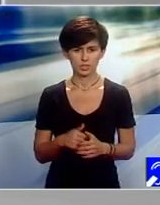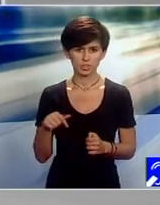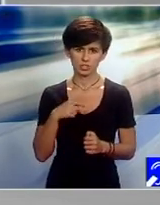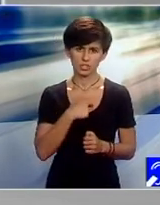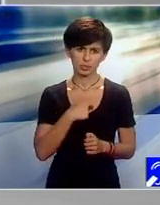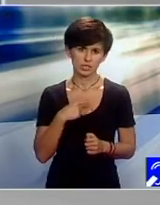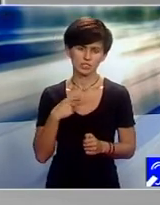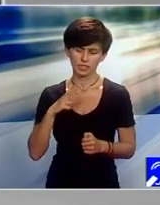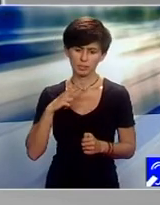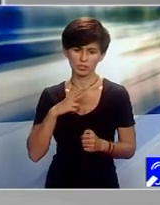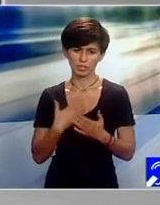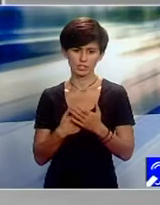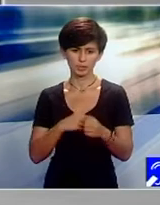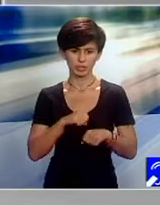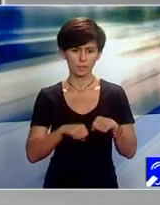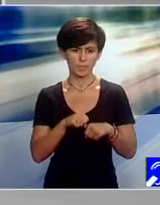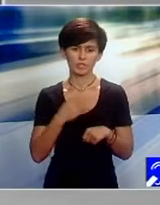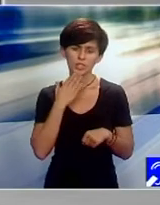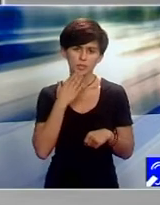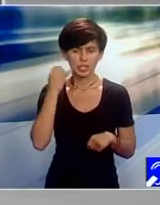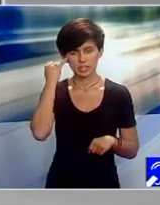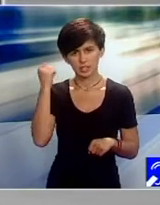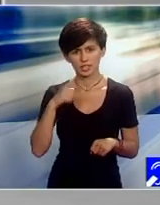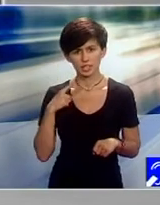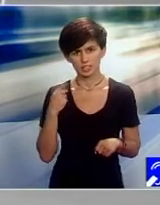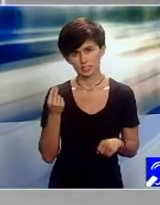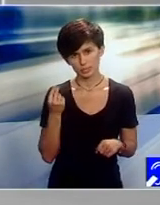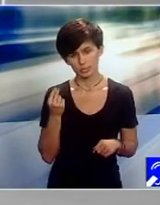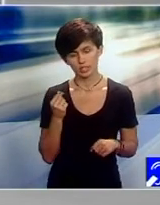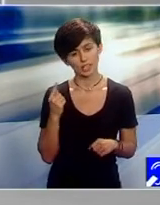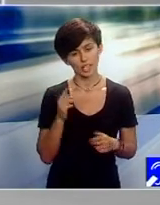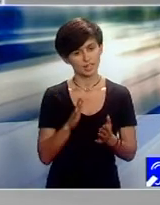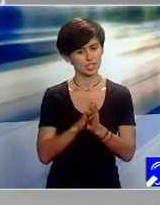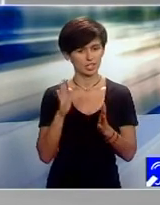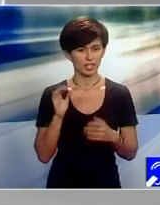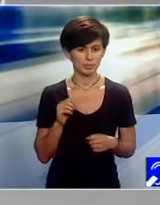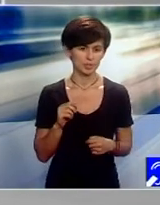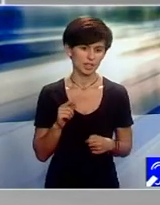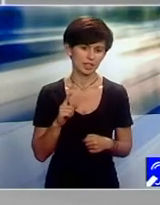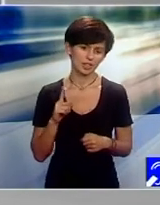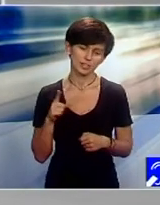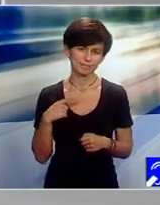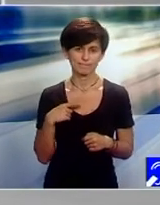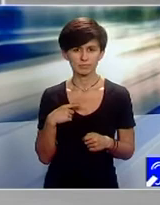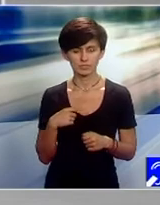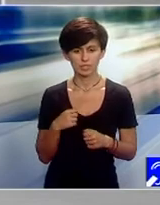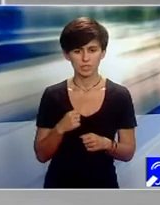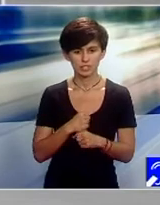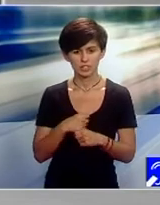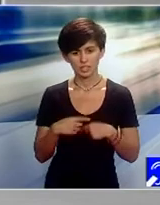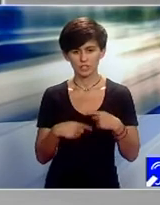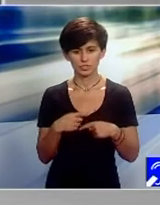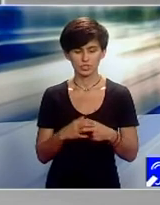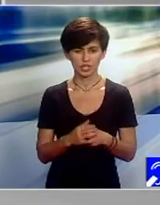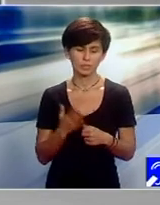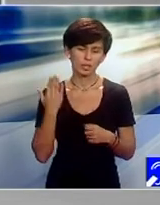pentru bicicliști. Așa că, din păcate, ideea este bună, dar aplicarea este... Intenția a fost bună, doar că în practică nu funcționează chiar așa cum v-ați dorit. Deși am sesizat, asta a fost o